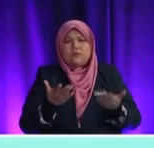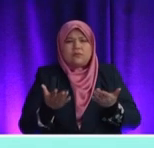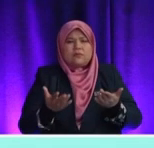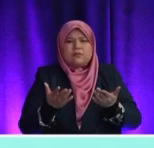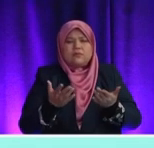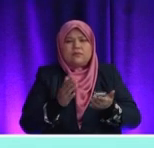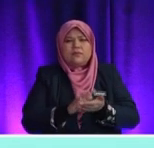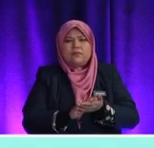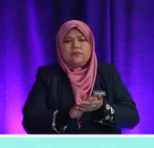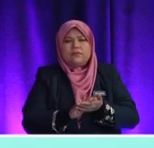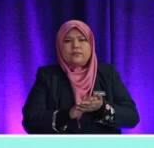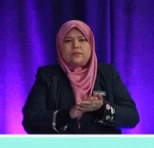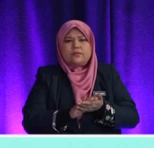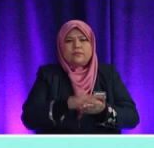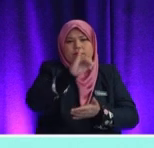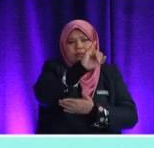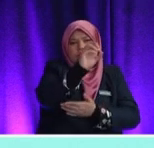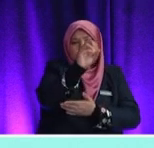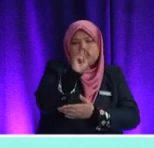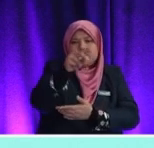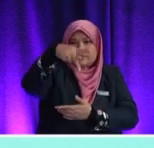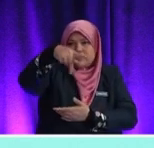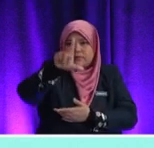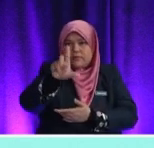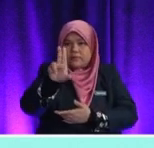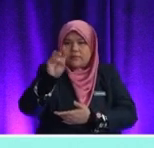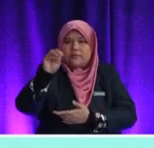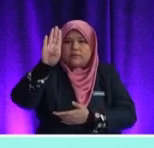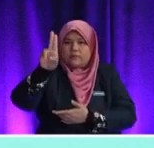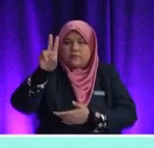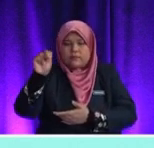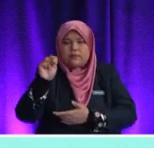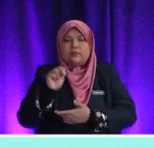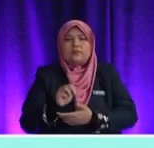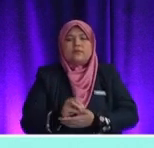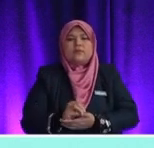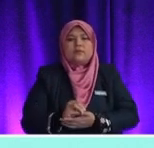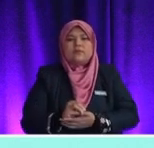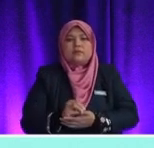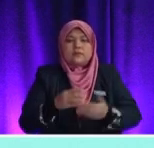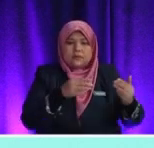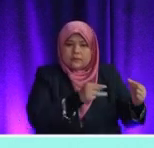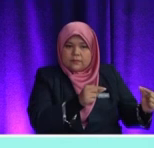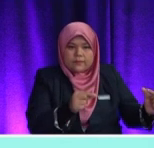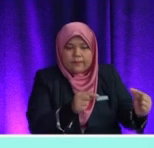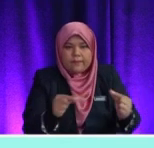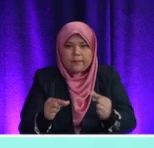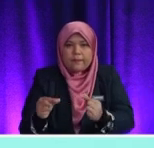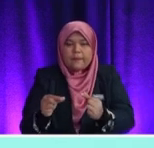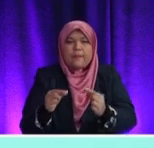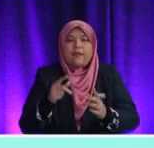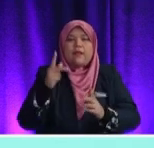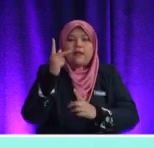Ayon plumbom dua bromida dia bercak positif 2 positif dia akan bergerak ke kantor